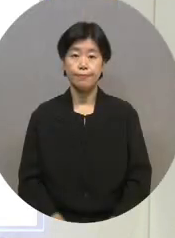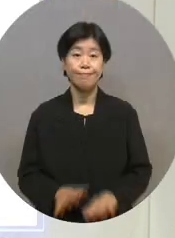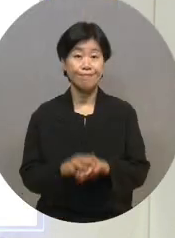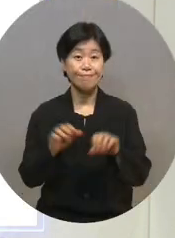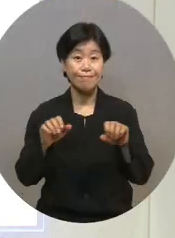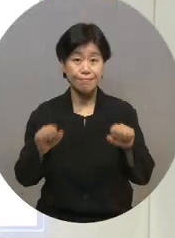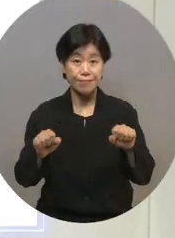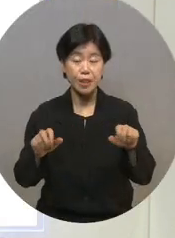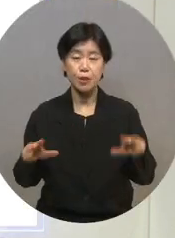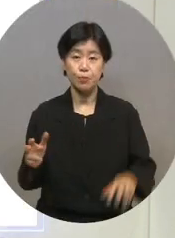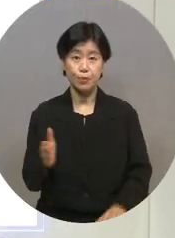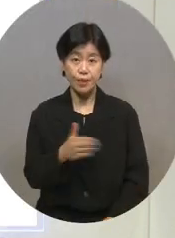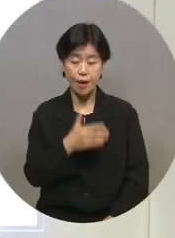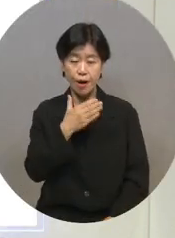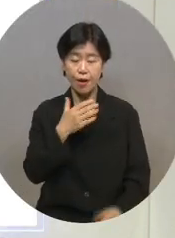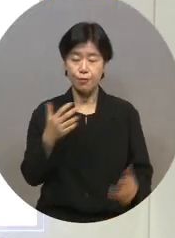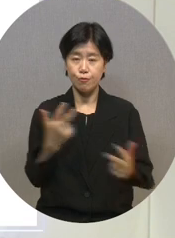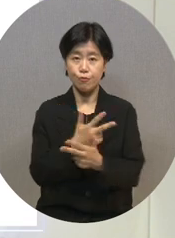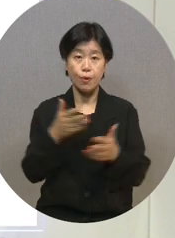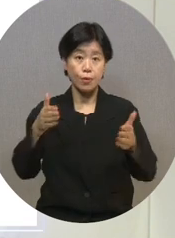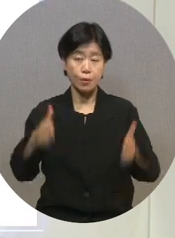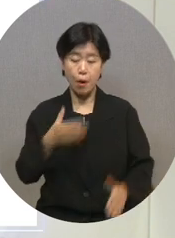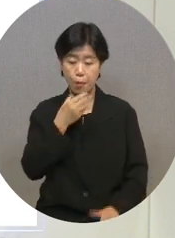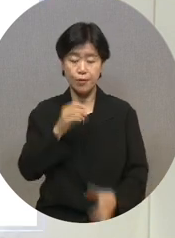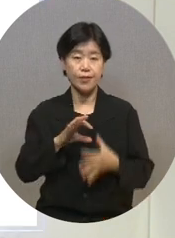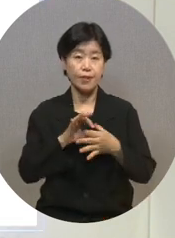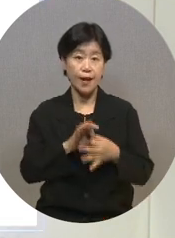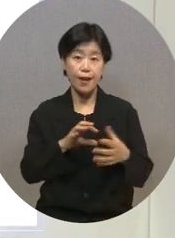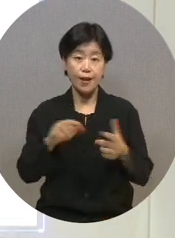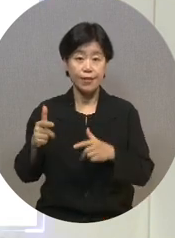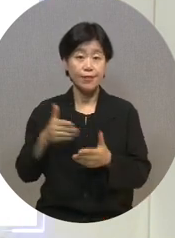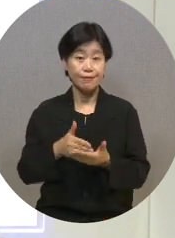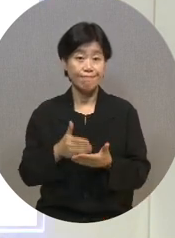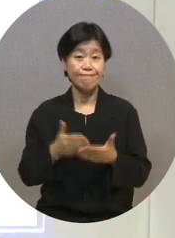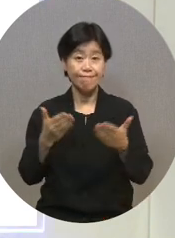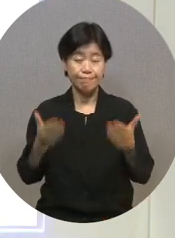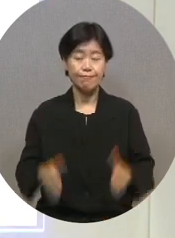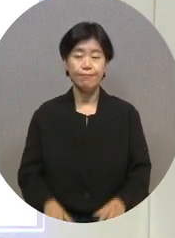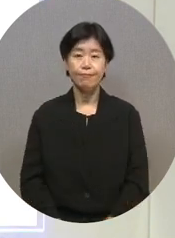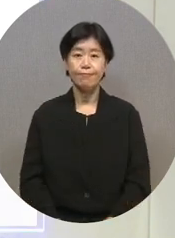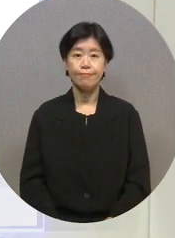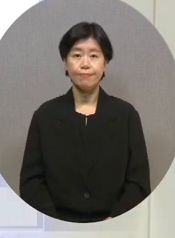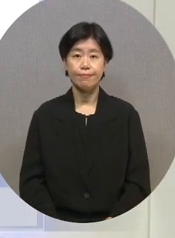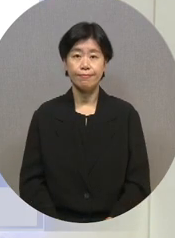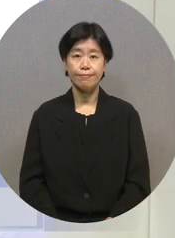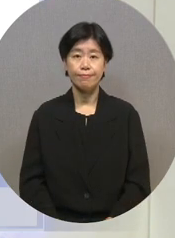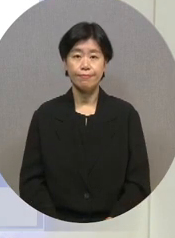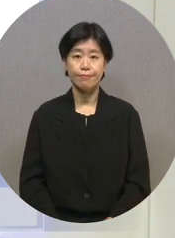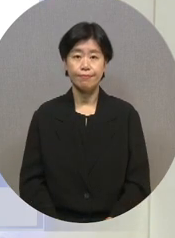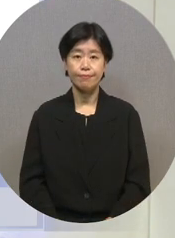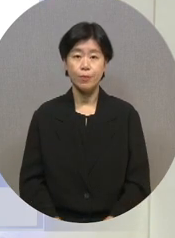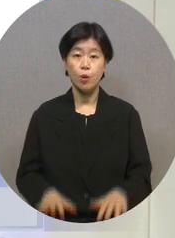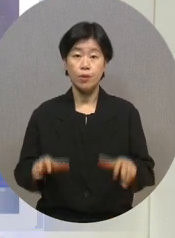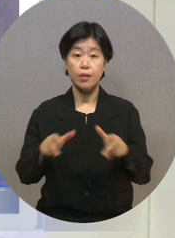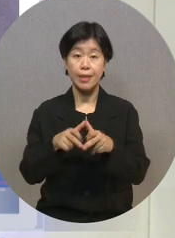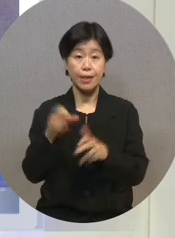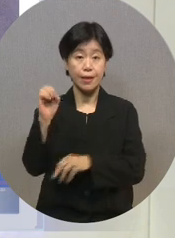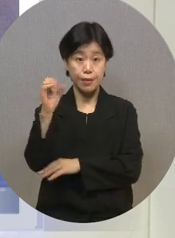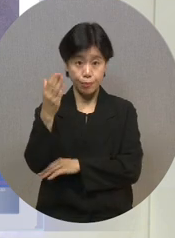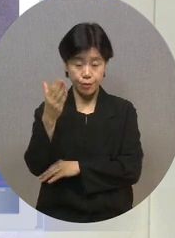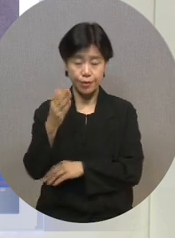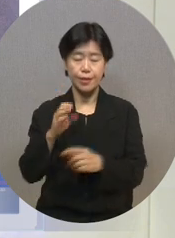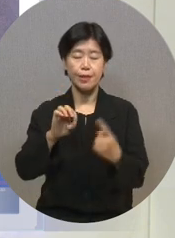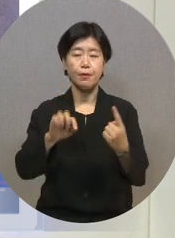안녕하세요 지금부터 한주간의 복직의 소식을 장애인 신문과 함께 만나봅니다 먼저 오늘 장애인 신문